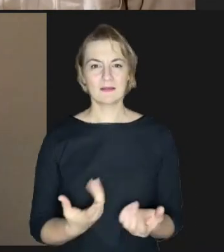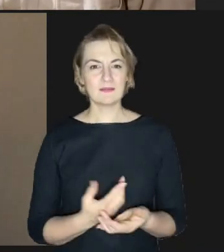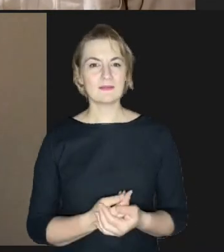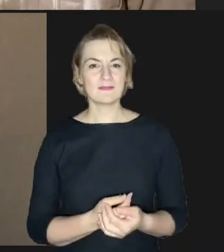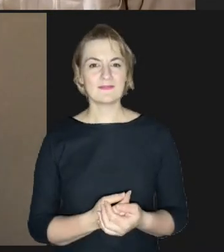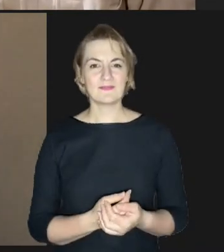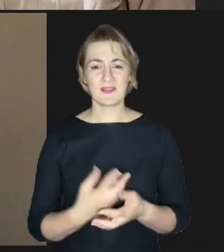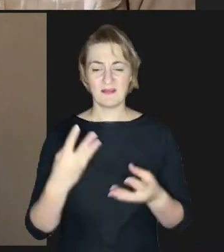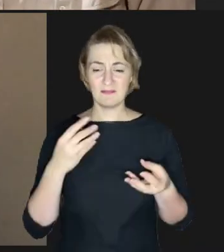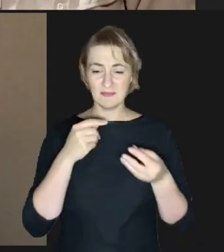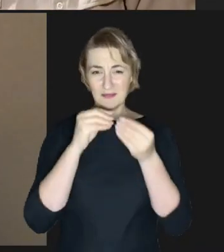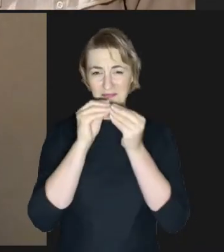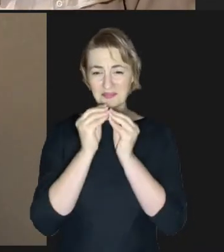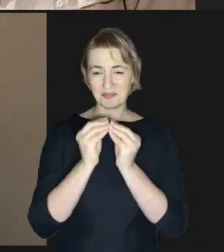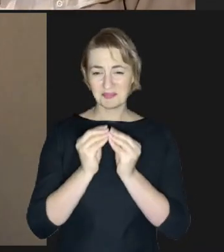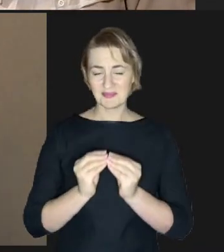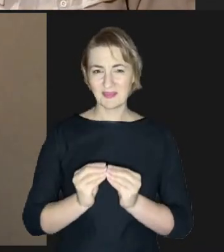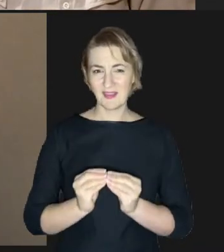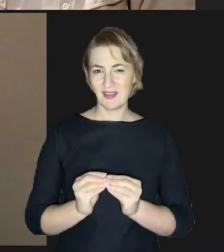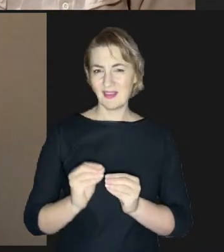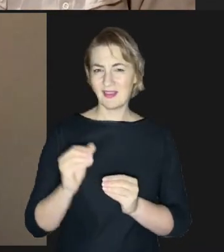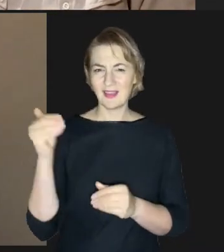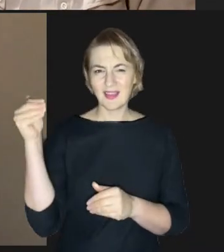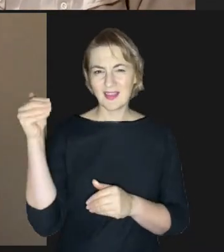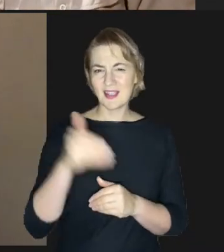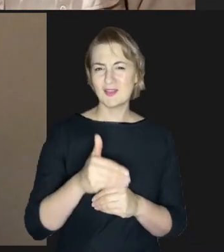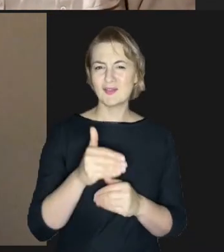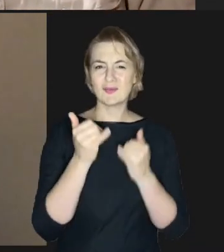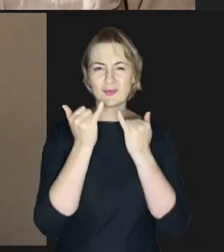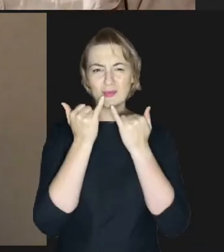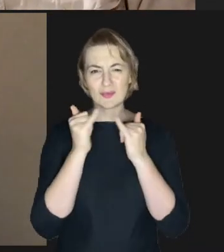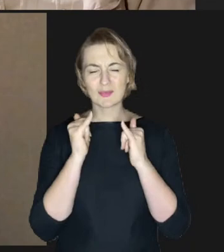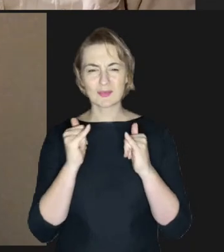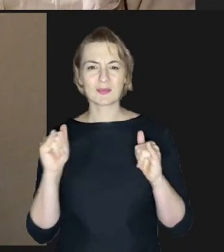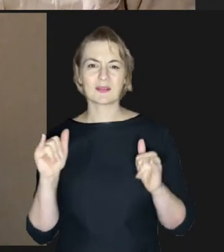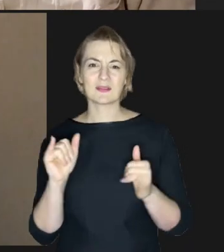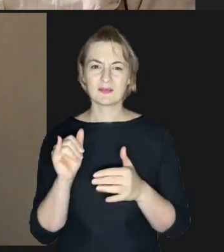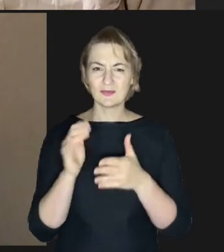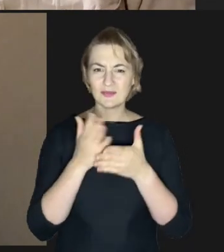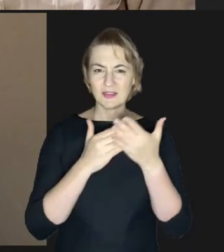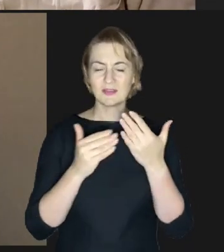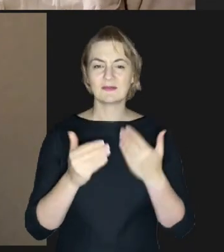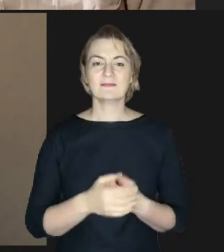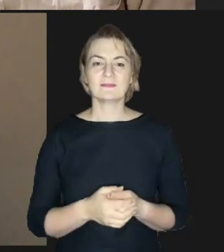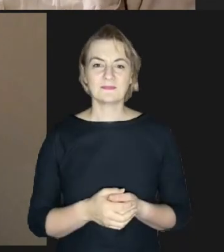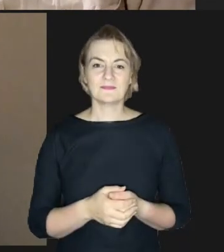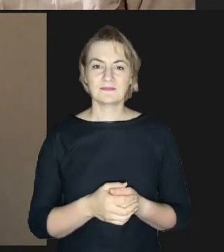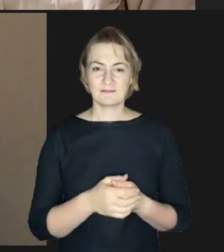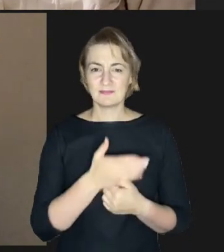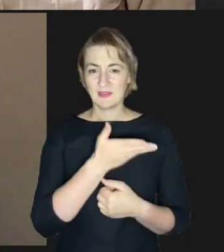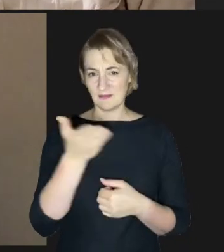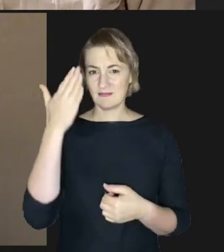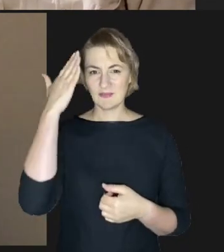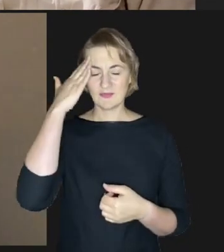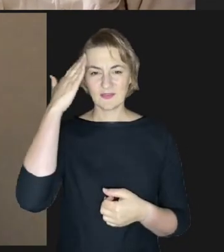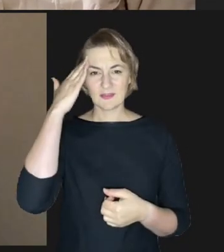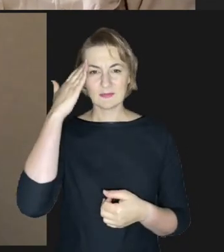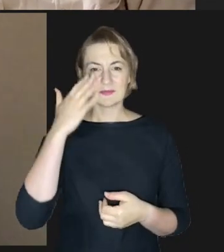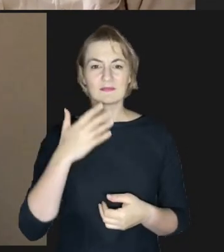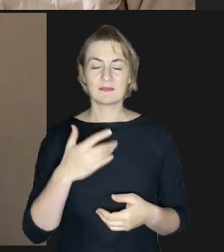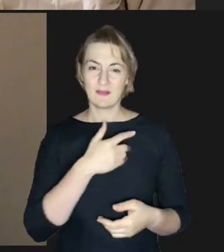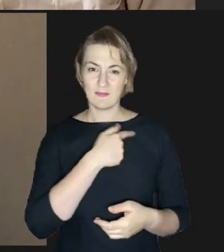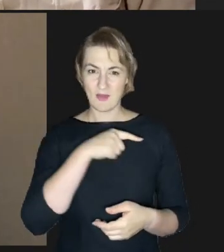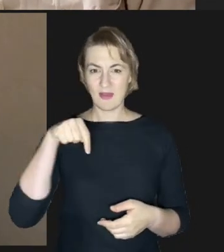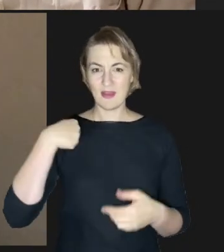z tysięcy różnych gatunków. Nie wiem, czy masz tego świadomość, czy Państwo macie, że nasze